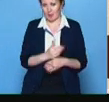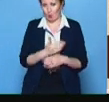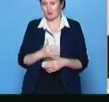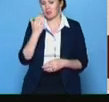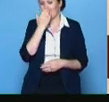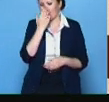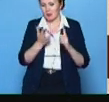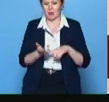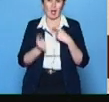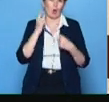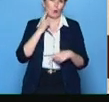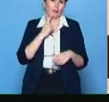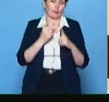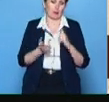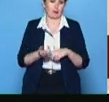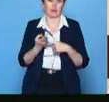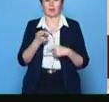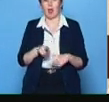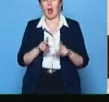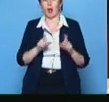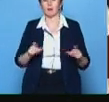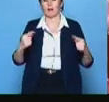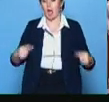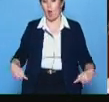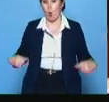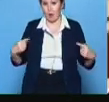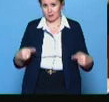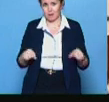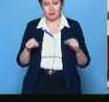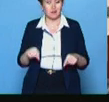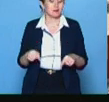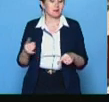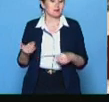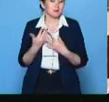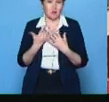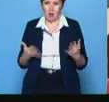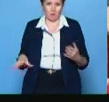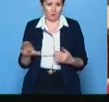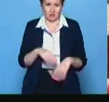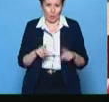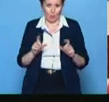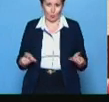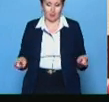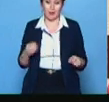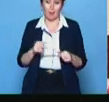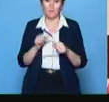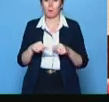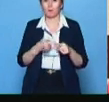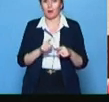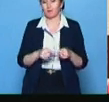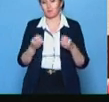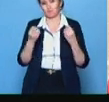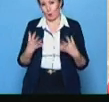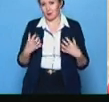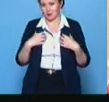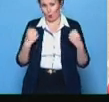и для глухих, и для людей на колясках. Здесь для всех людей, и помимо этого просто даже для здоровых